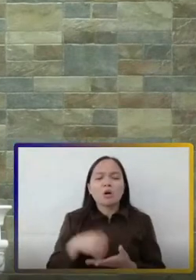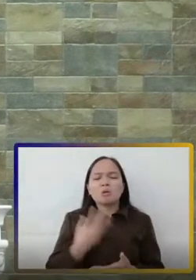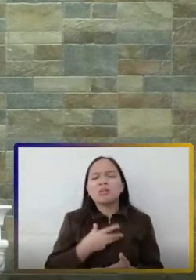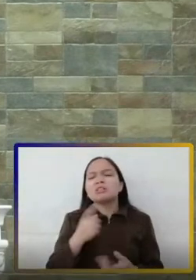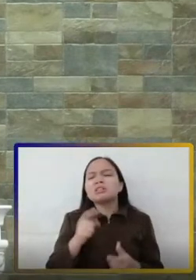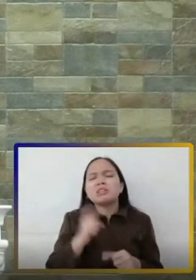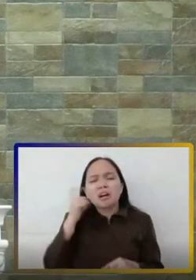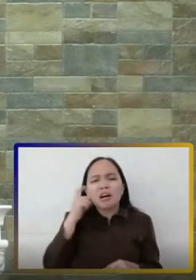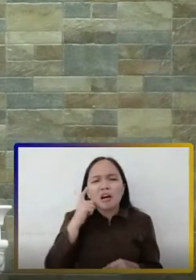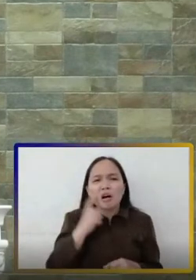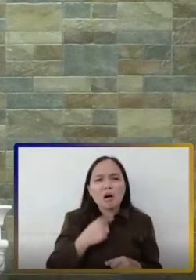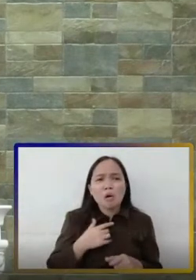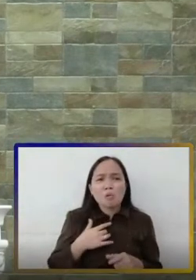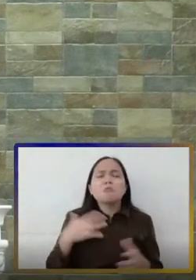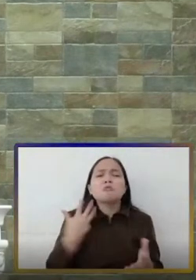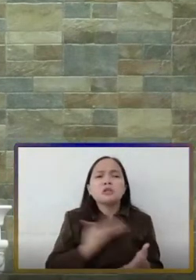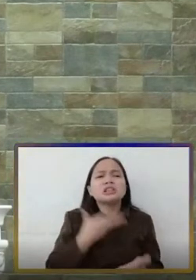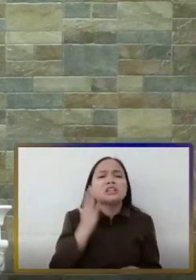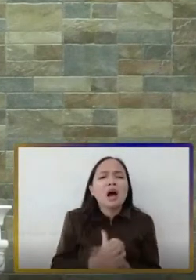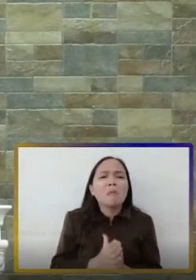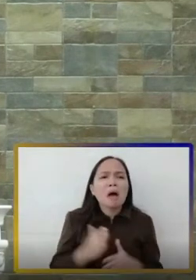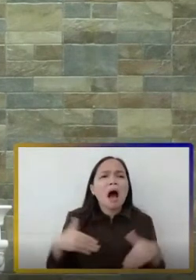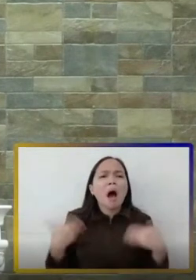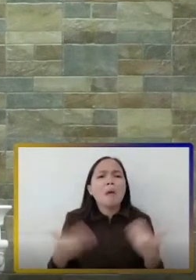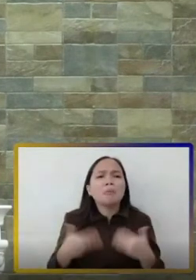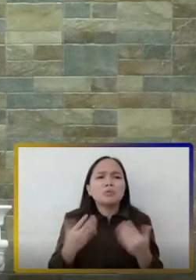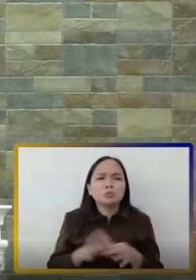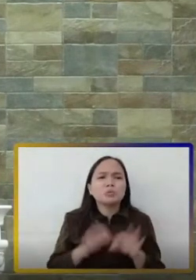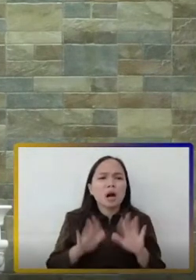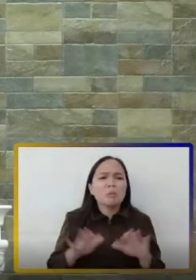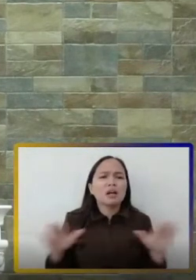na natin yung kasiyahan ng ating mga anak.